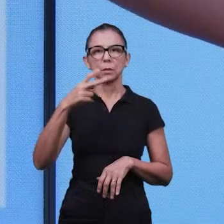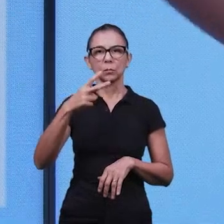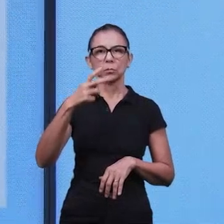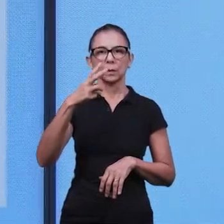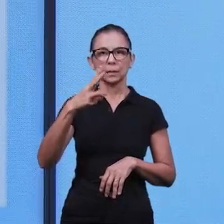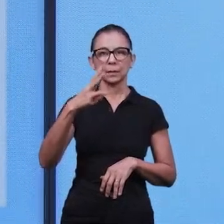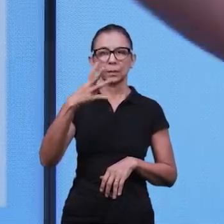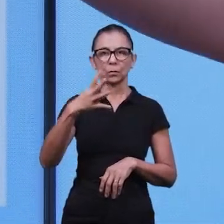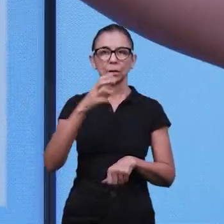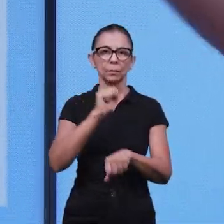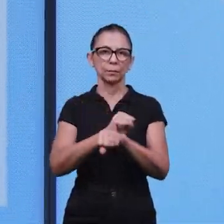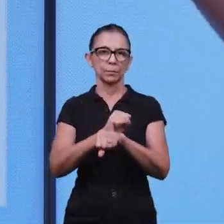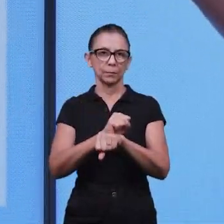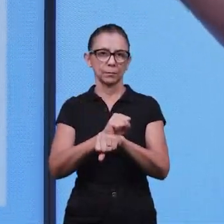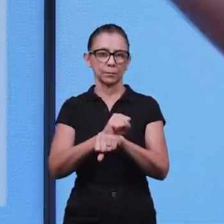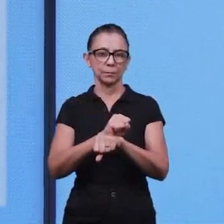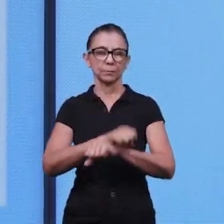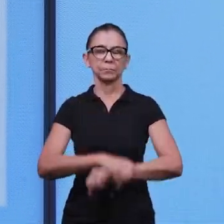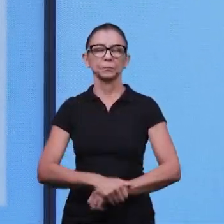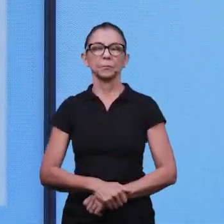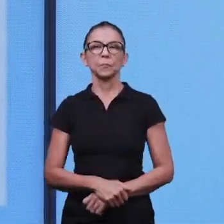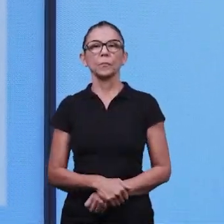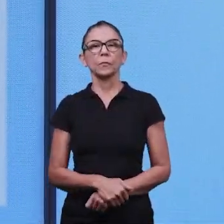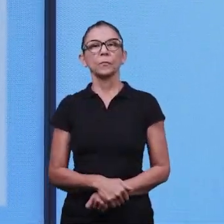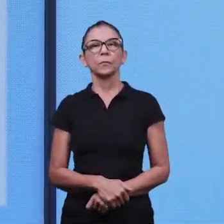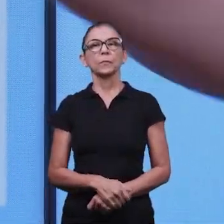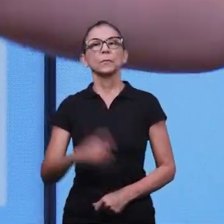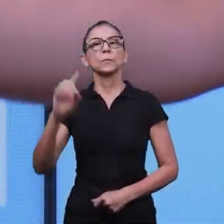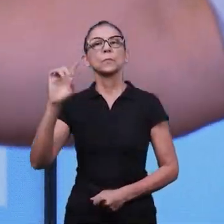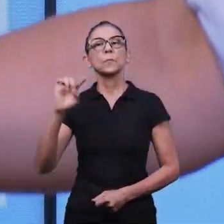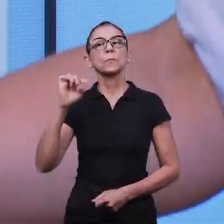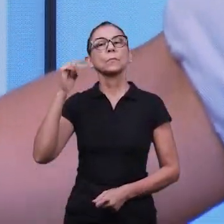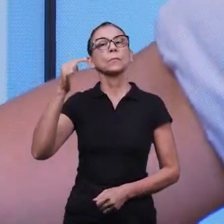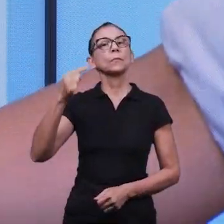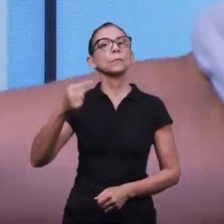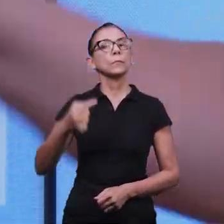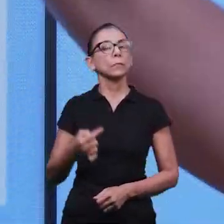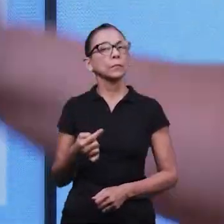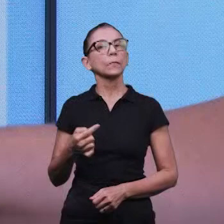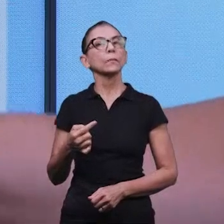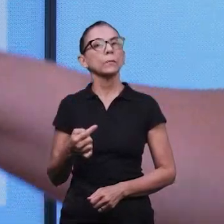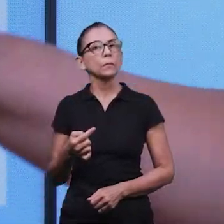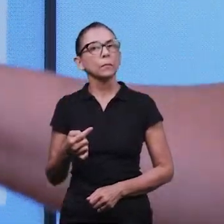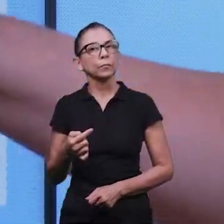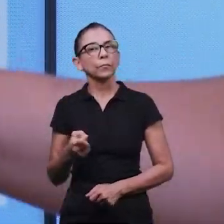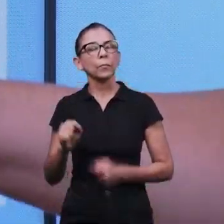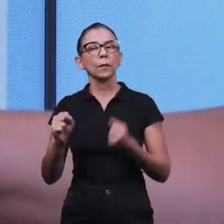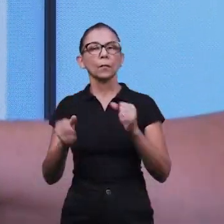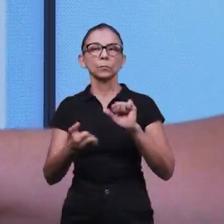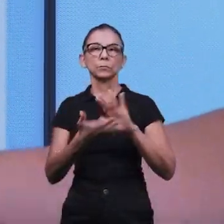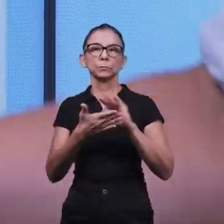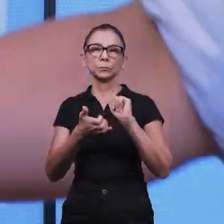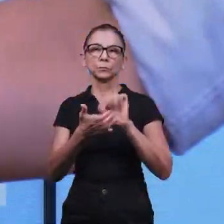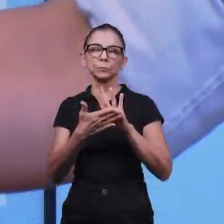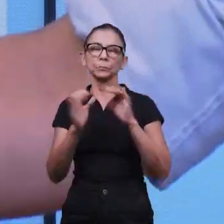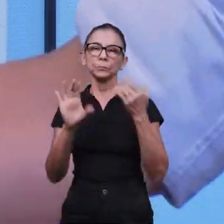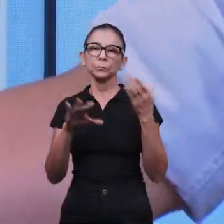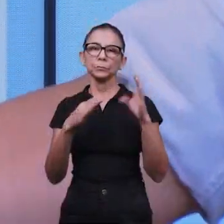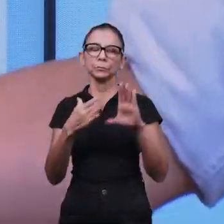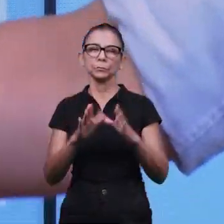quatrième, il y a des pauses et c'est le silence. Et après, quand nous